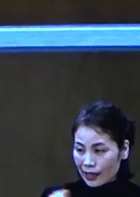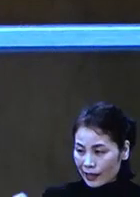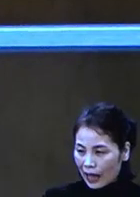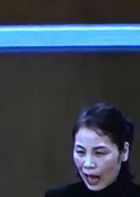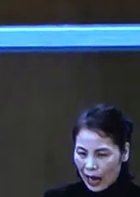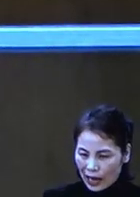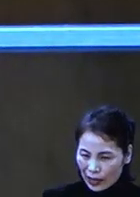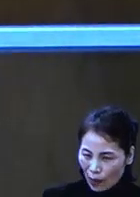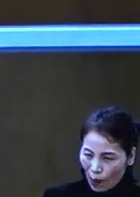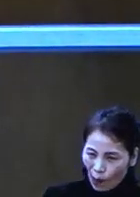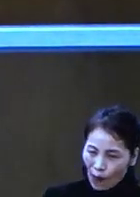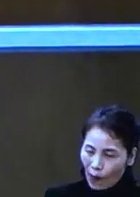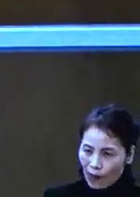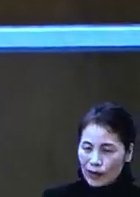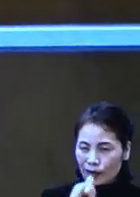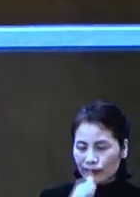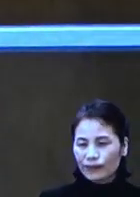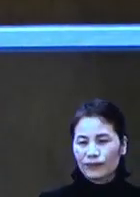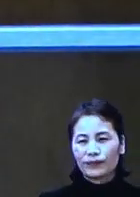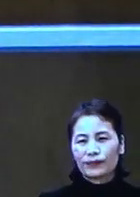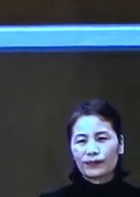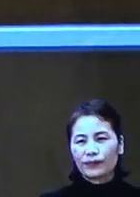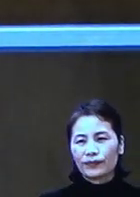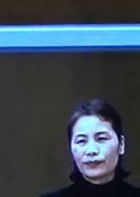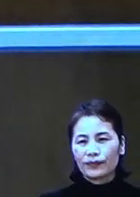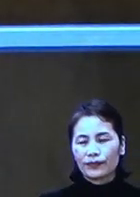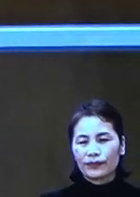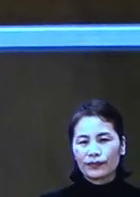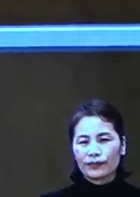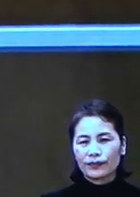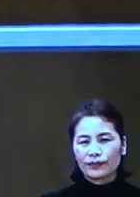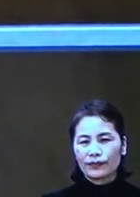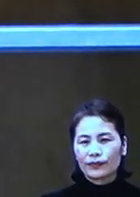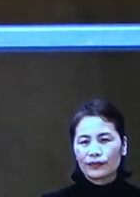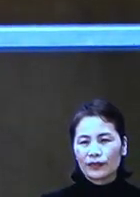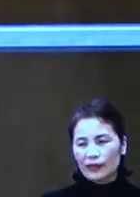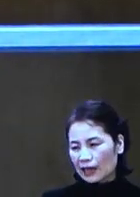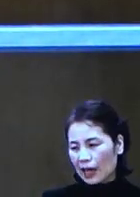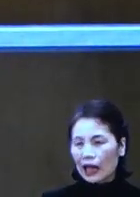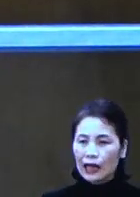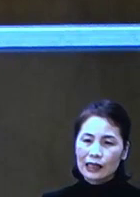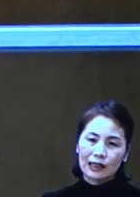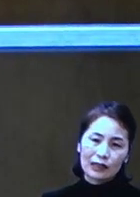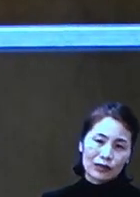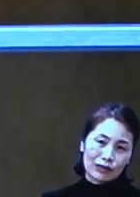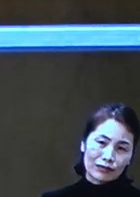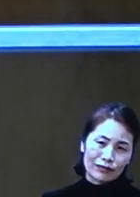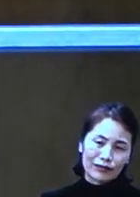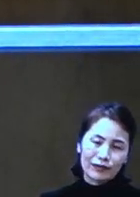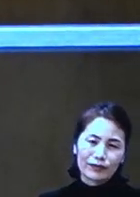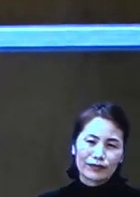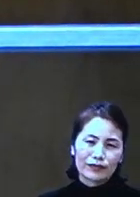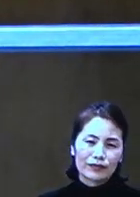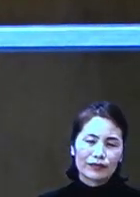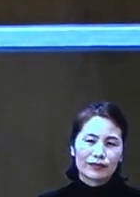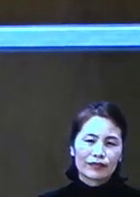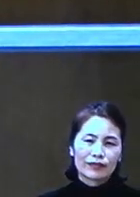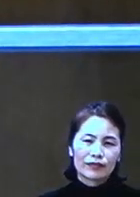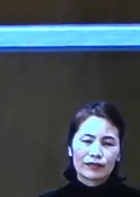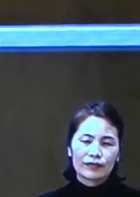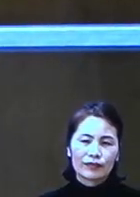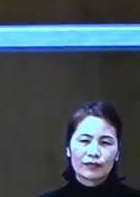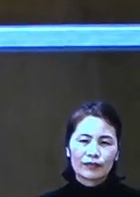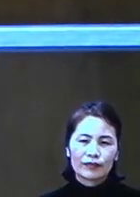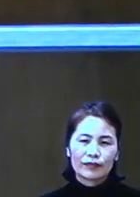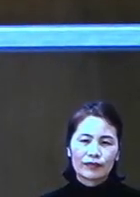있습니다. 보은도 이런 법이 없습니다. 심지어 모피아 1호 인사로 불리는